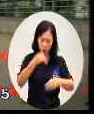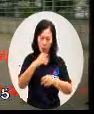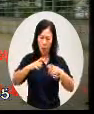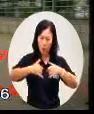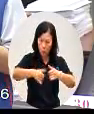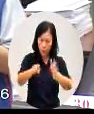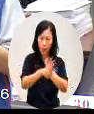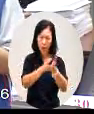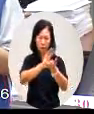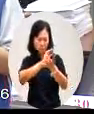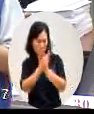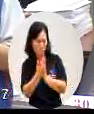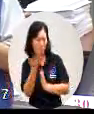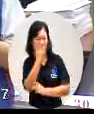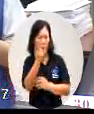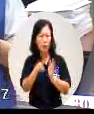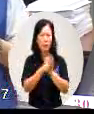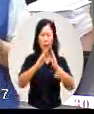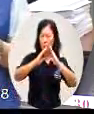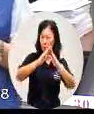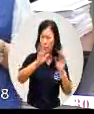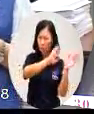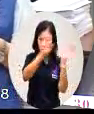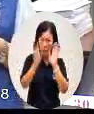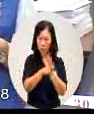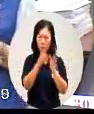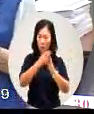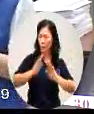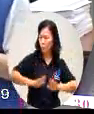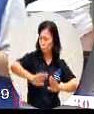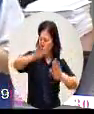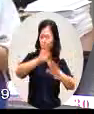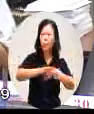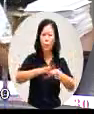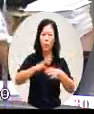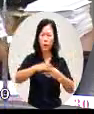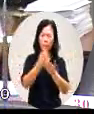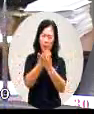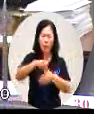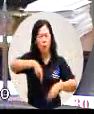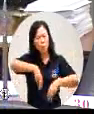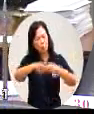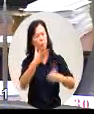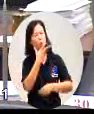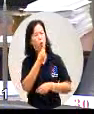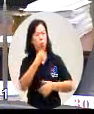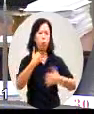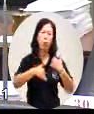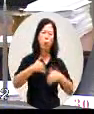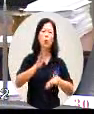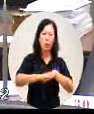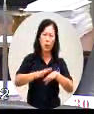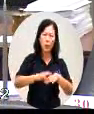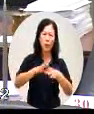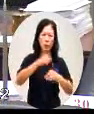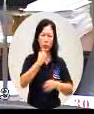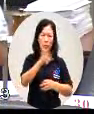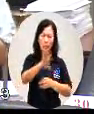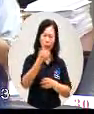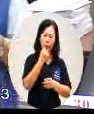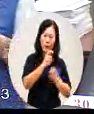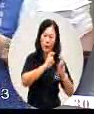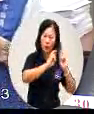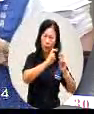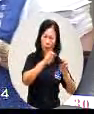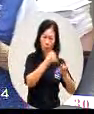于规个市市容吼，会当看进步，大家惊了嘛，较轻松，无我伫。比如周中站是 R21 下